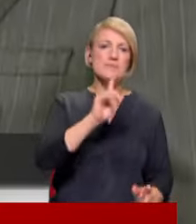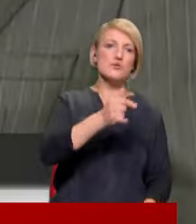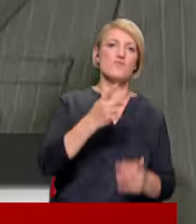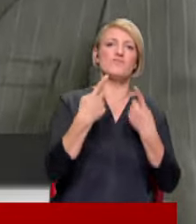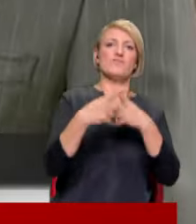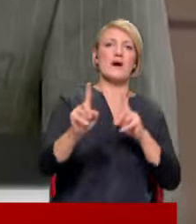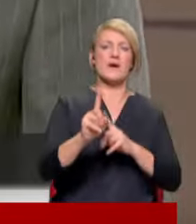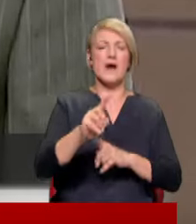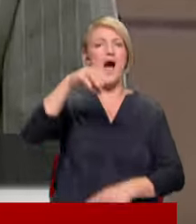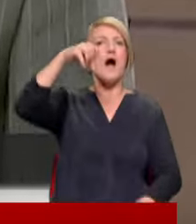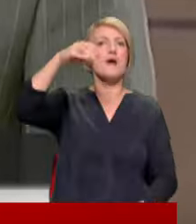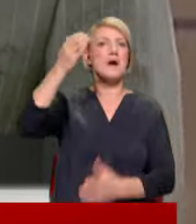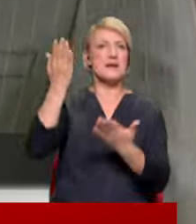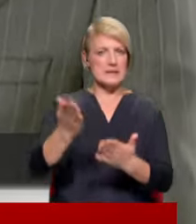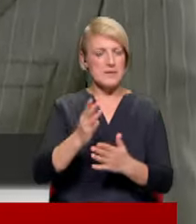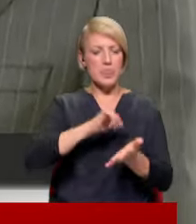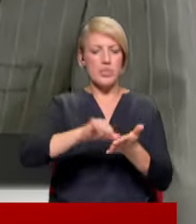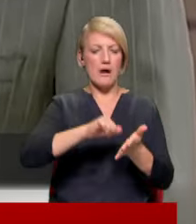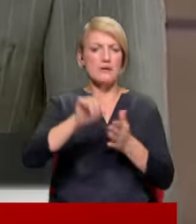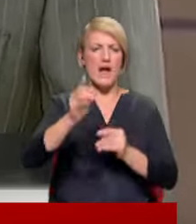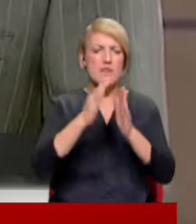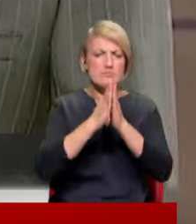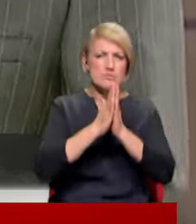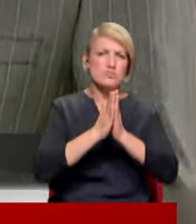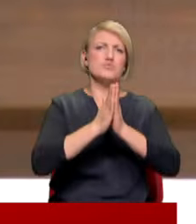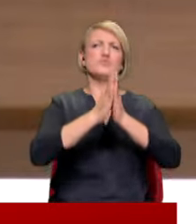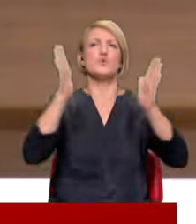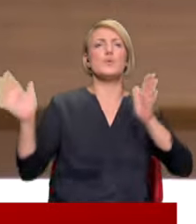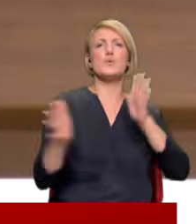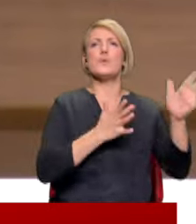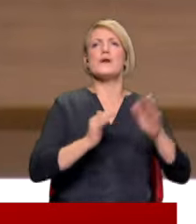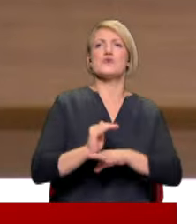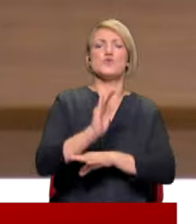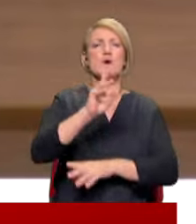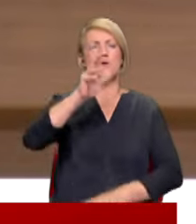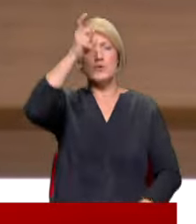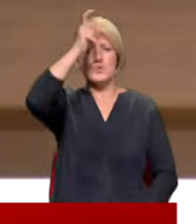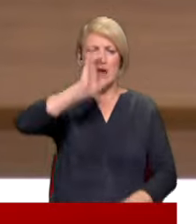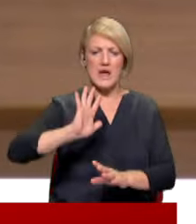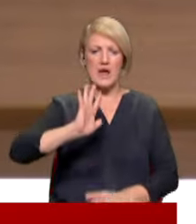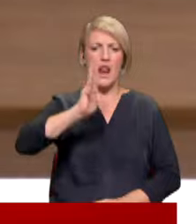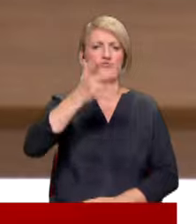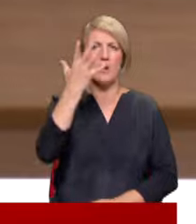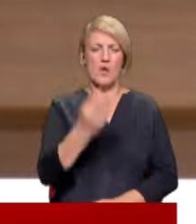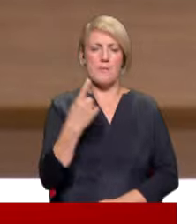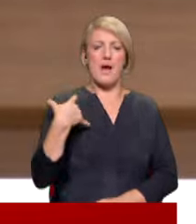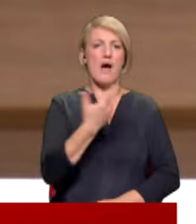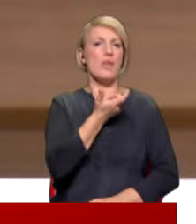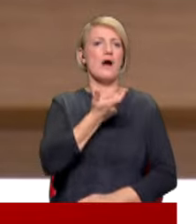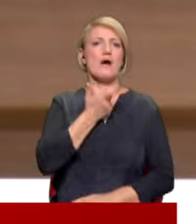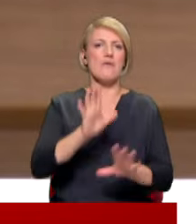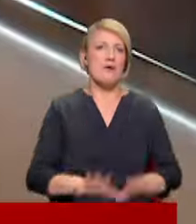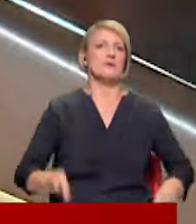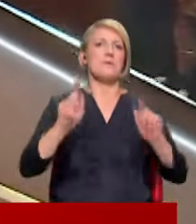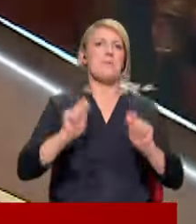Adalet ve Kalkınma Partisi herhalde tarihinin en büyük türbülansın yaşıyor ülkemizi geleceğe taşıyacak bir anayasa